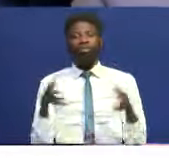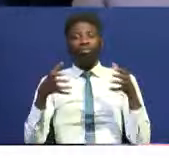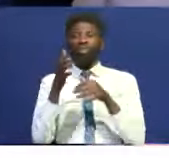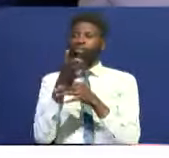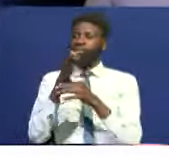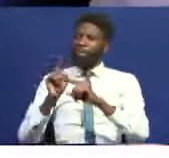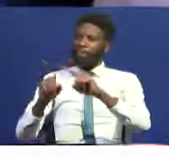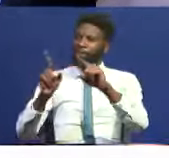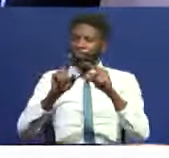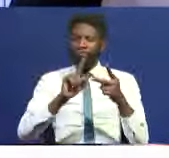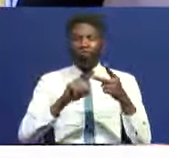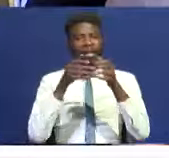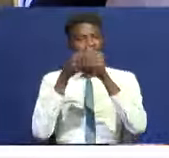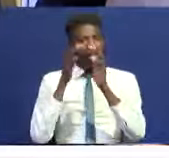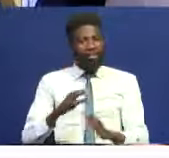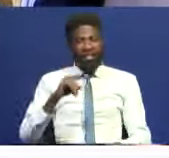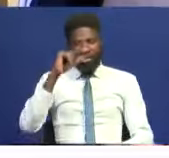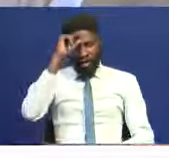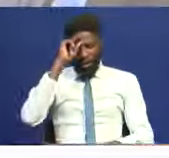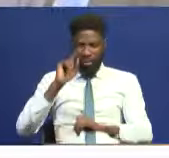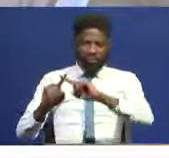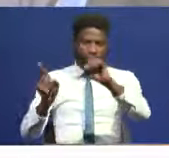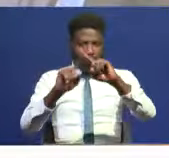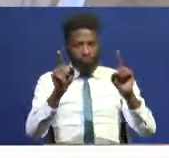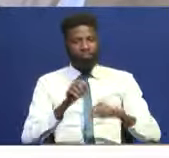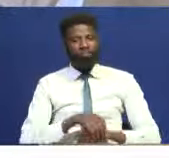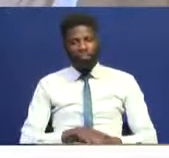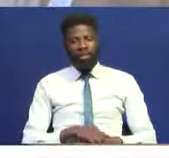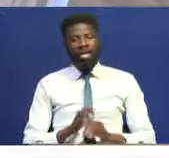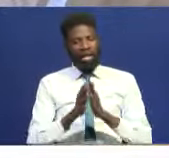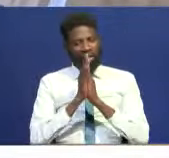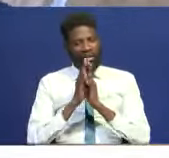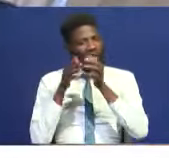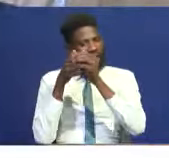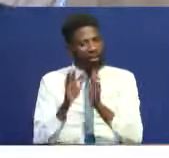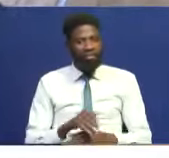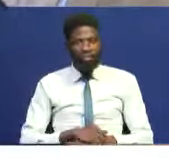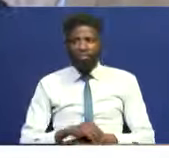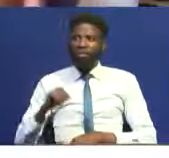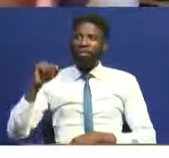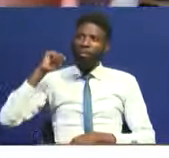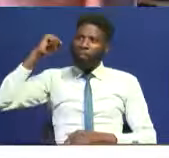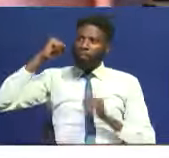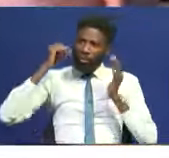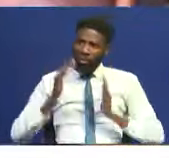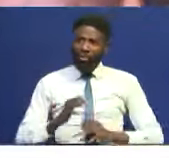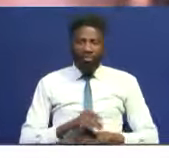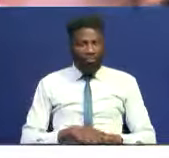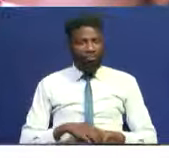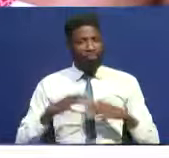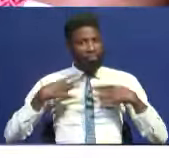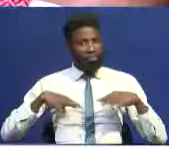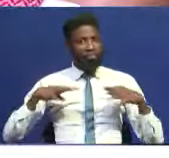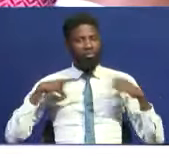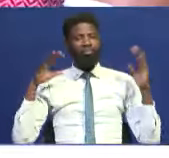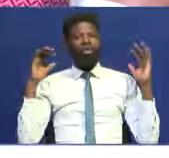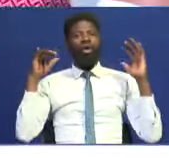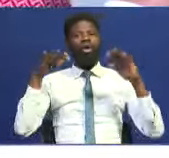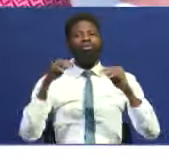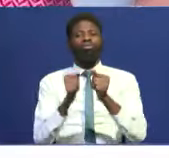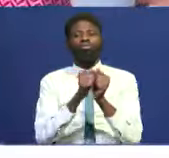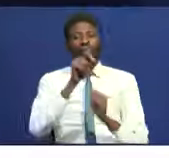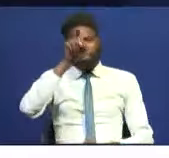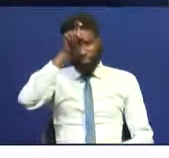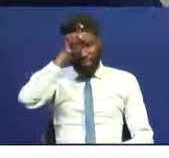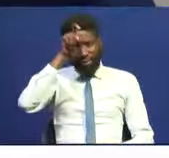Wanadiplomasia, viongozi wakuu wa serikali, viongozi wa kidini, wanasiasa na wananchi waliungana na jamii ya Misri